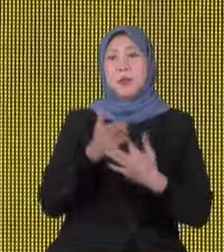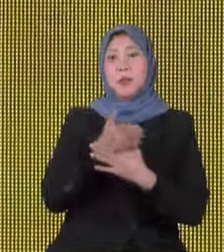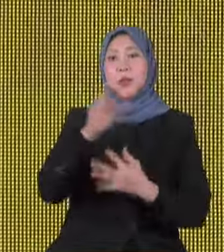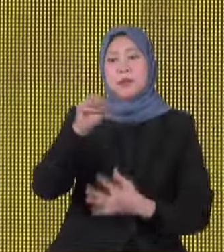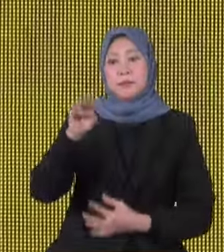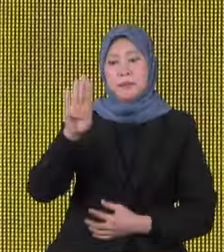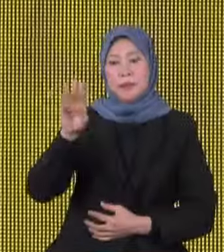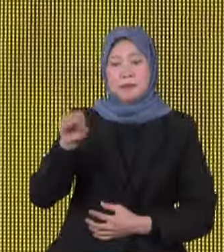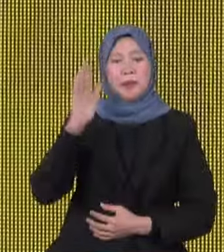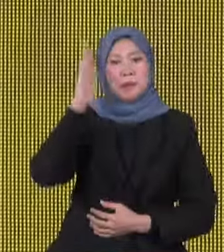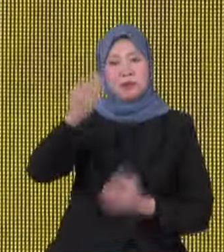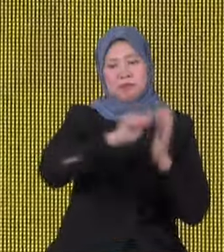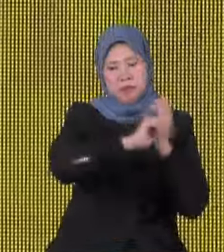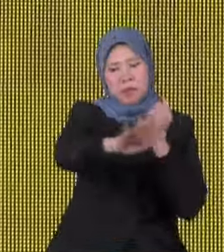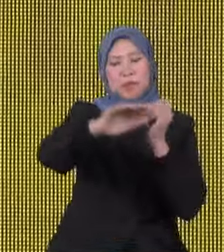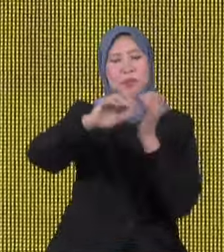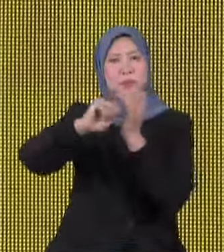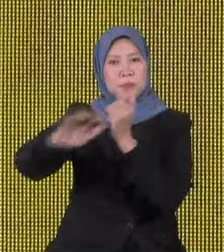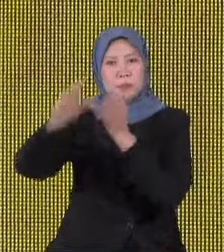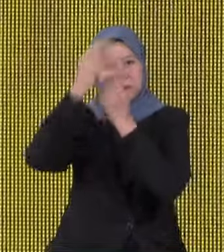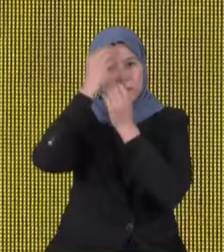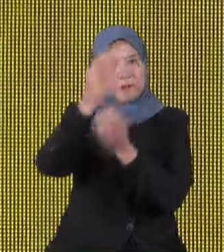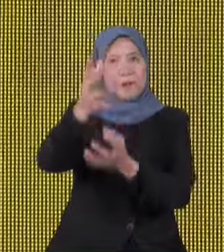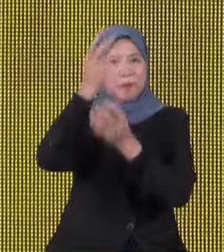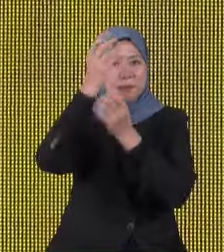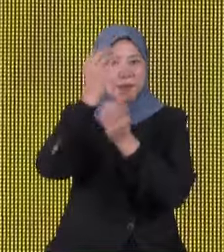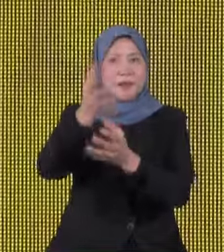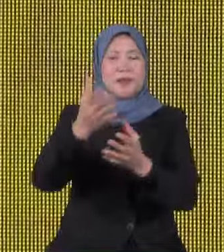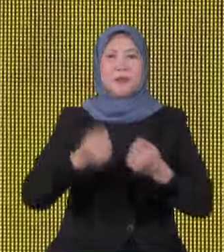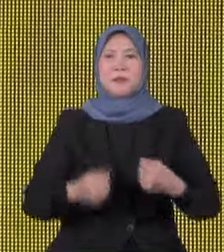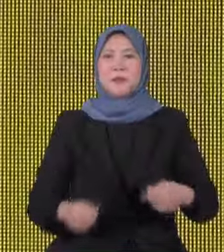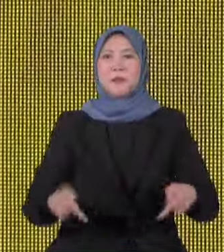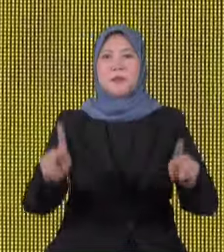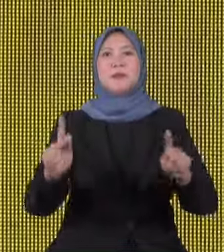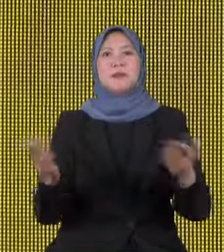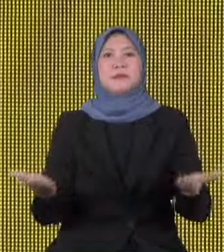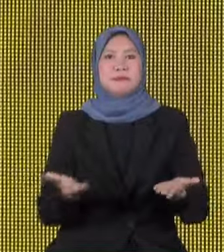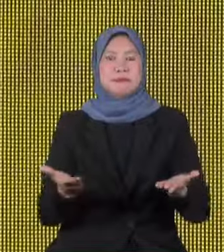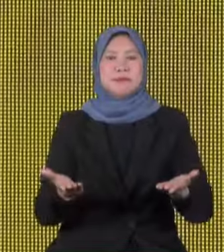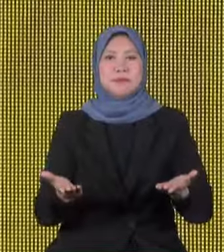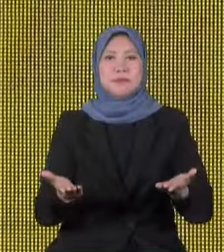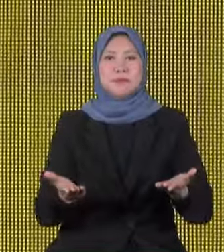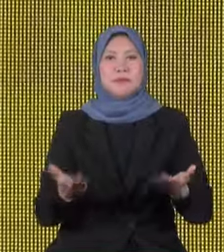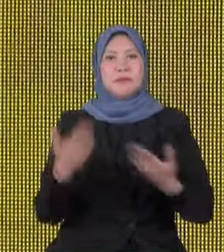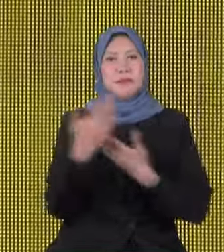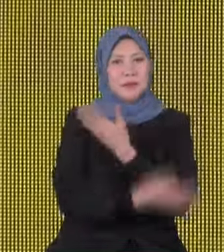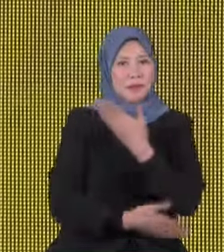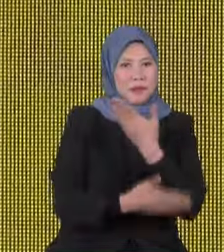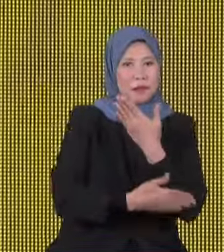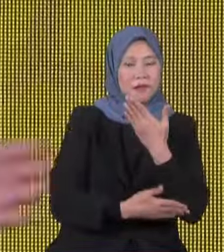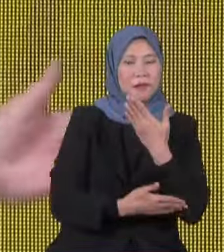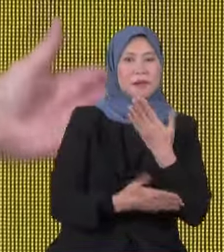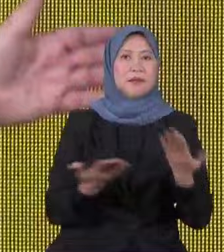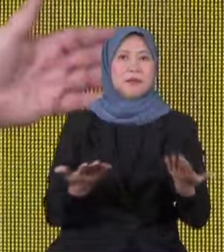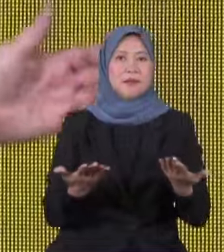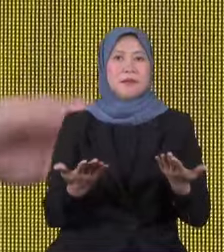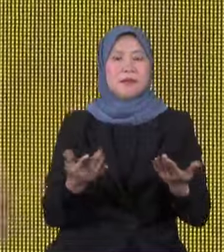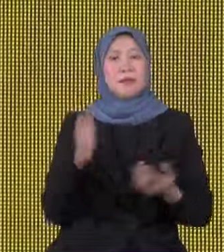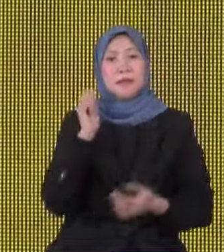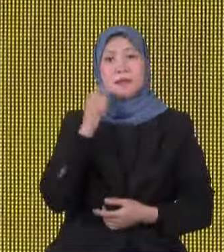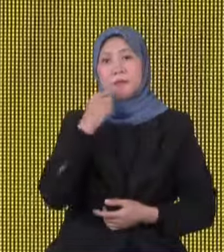MBM akan sebarkan maklumat terperinci, peluang-peluang dan ruang yang ada di negara dan juga seperti mana